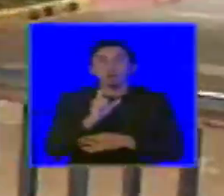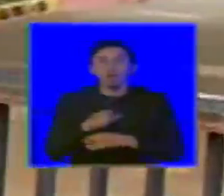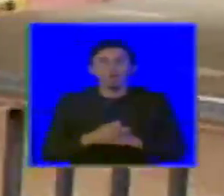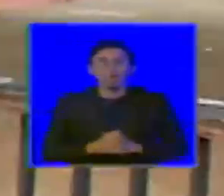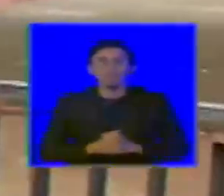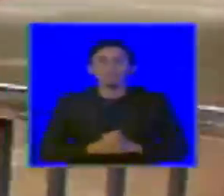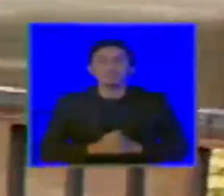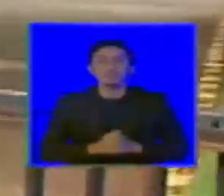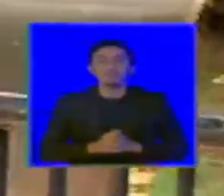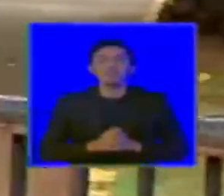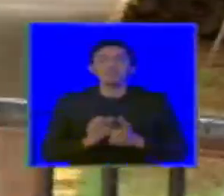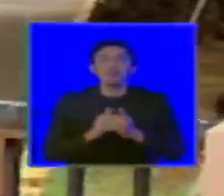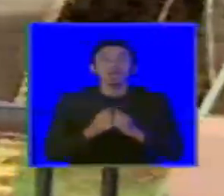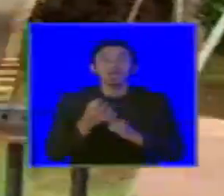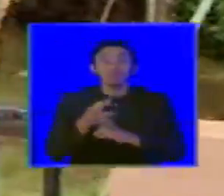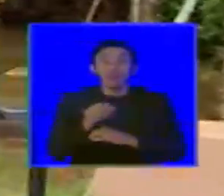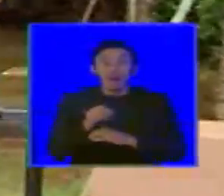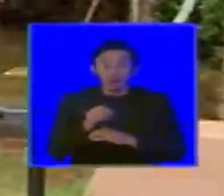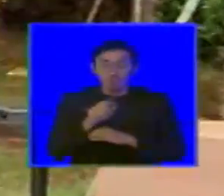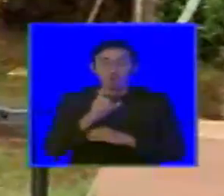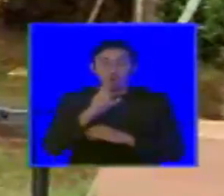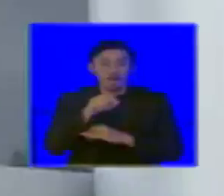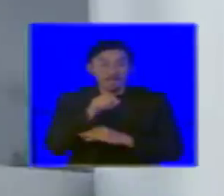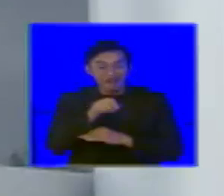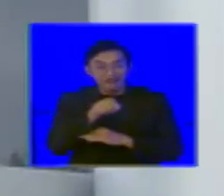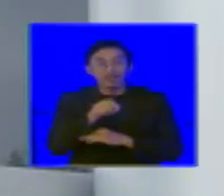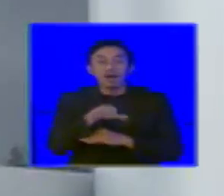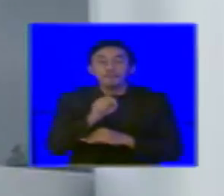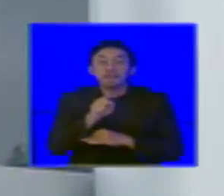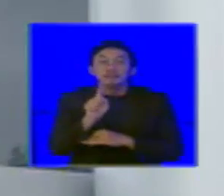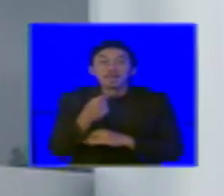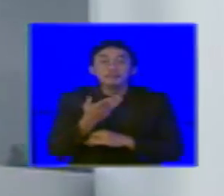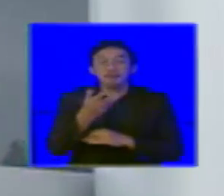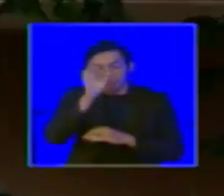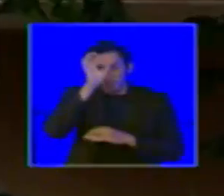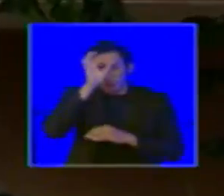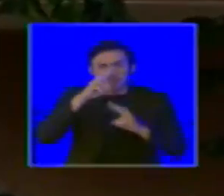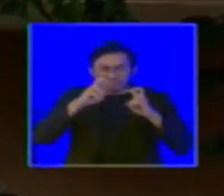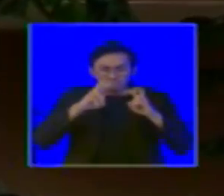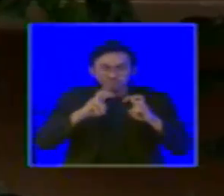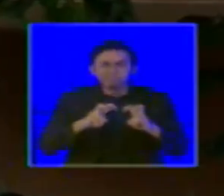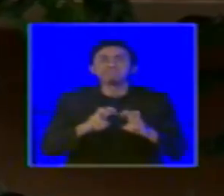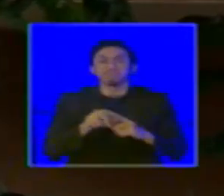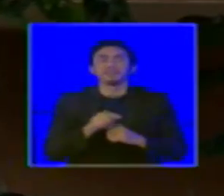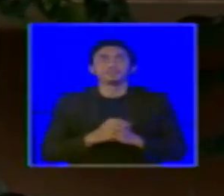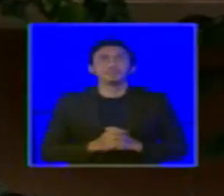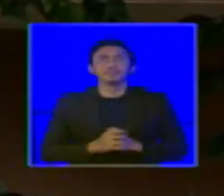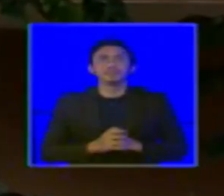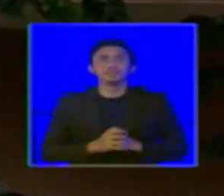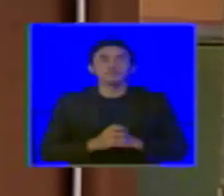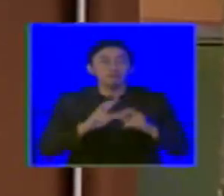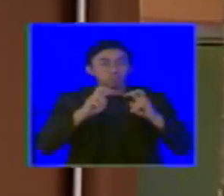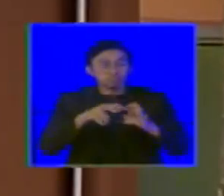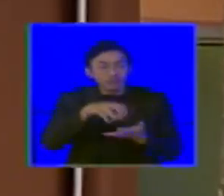Kasus baru infeksi corona didapat dari penelusuran Dinas Kesehatan dibantu kepolisian dan Badan Intelijen Negara. Penelusuran dilakukan di sebuah acara